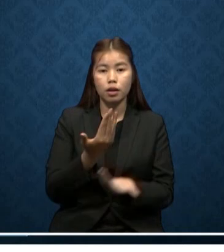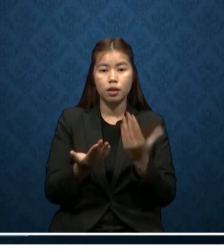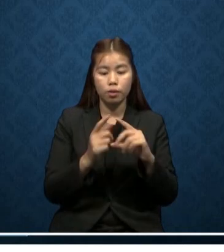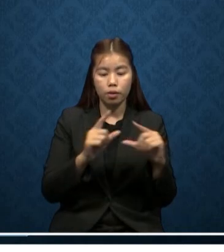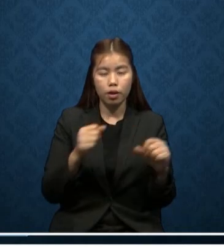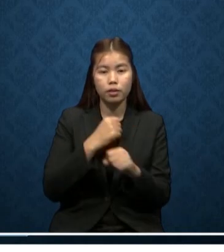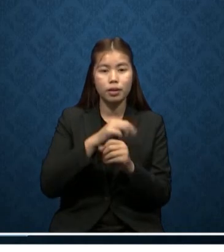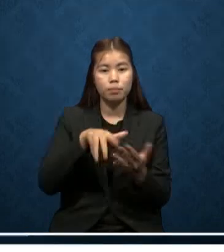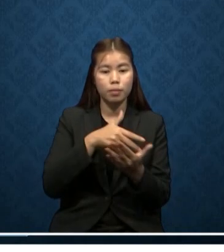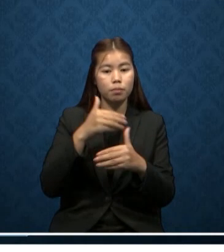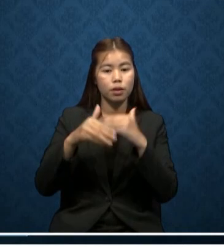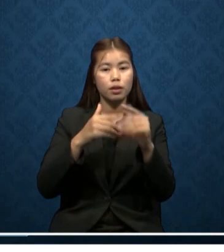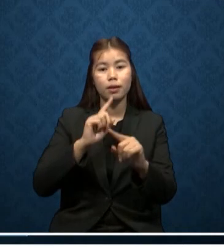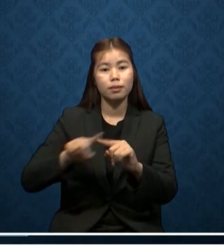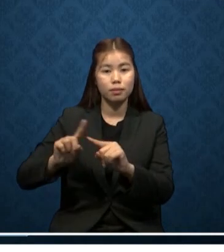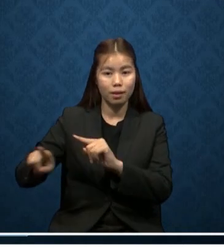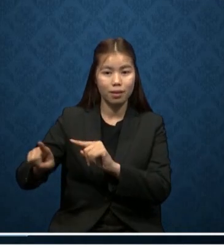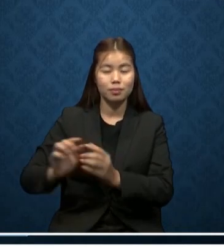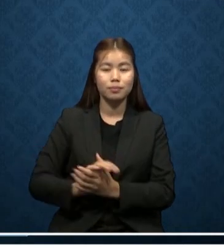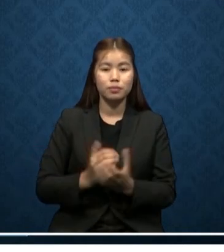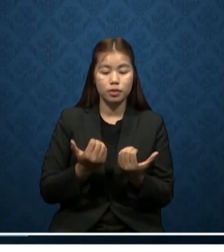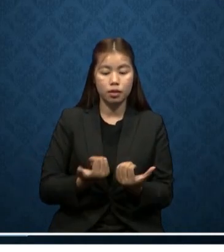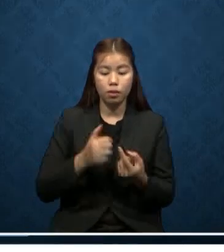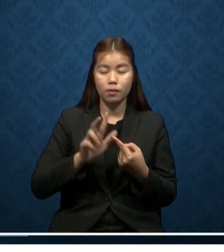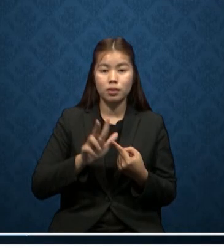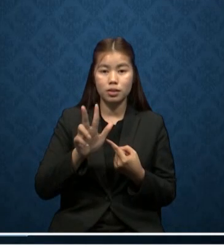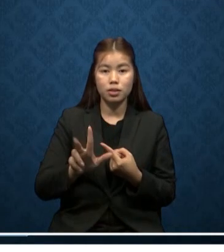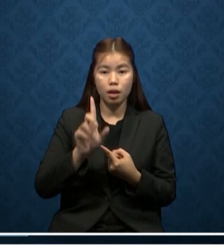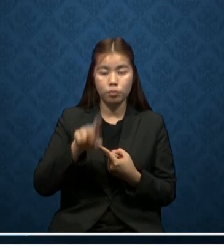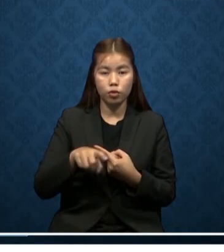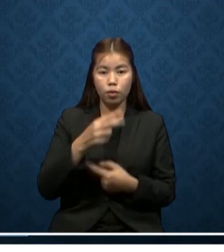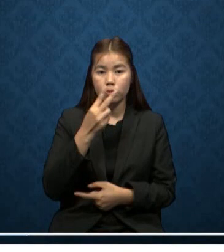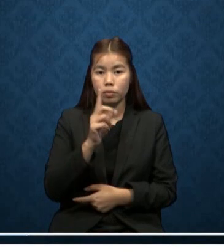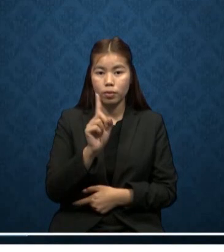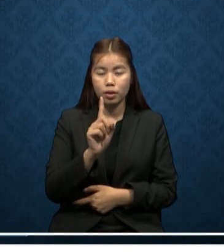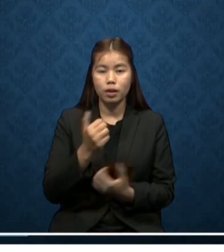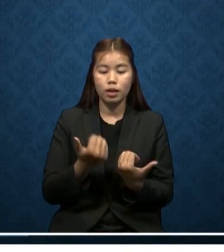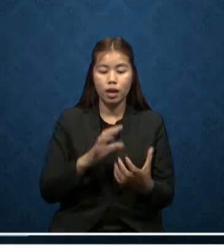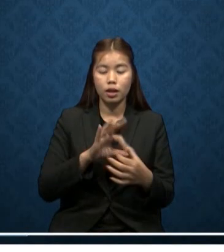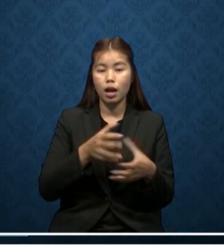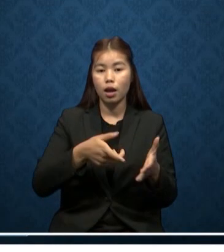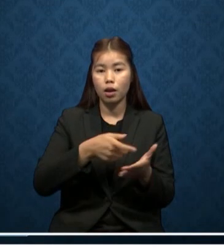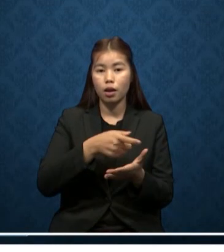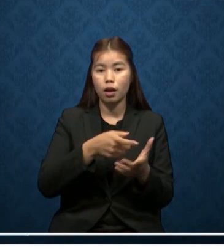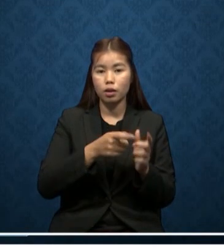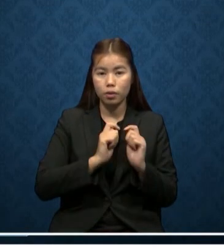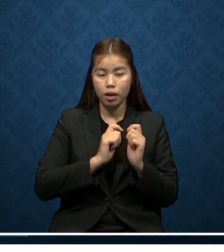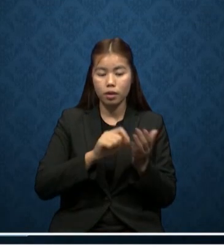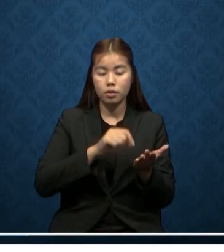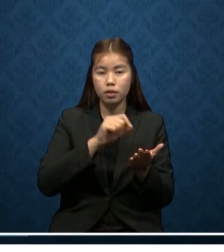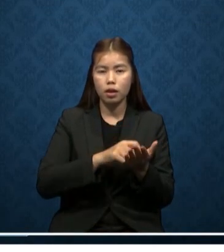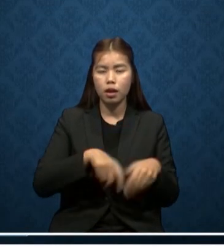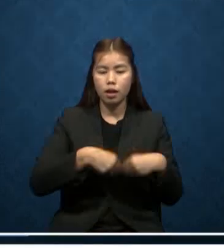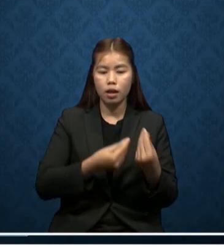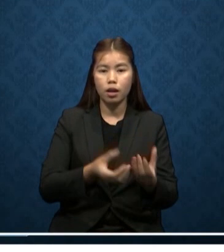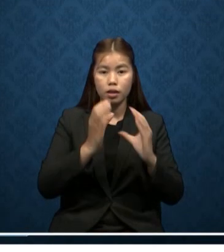ทำแผนพัฒนาต่างๆข้อที่ 3คือควรเร่งรัดพิจารณาการอนุมัติอนุญาตหรือมอบอำนาจให้ราชการ